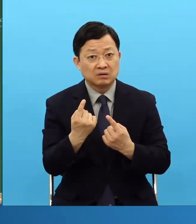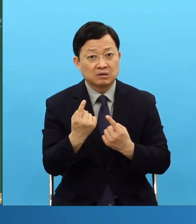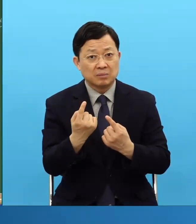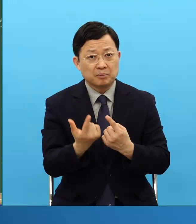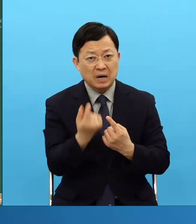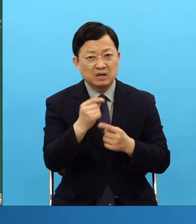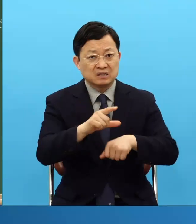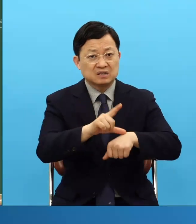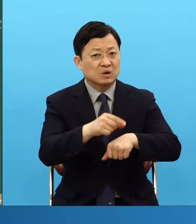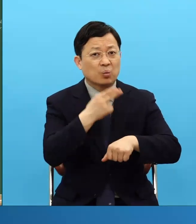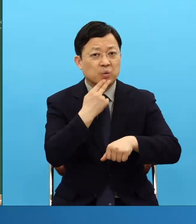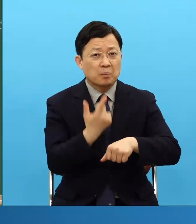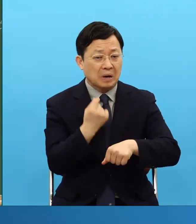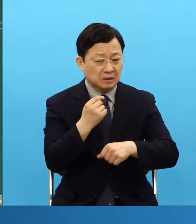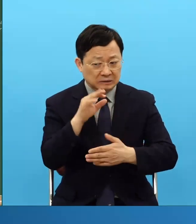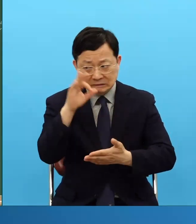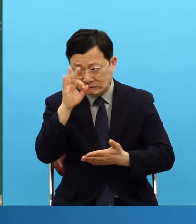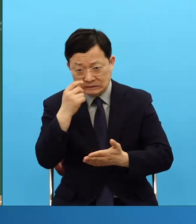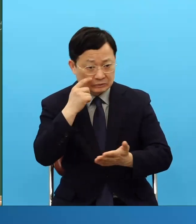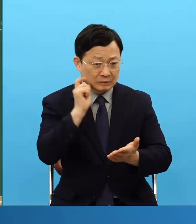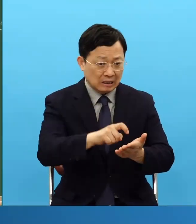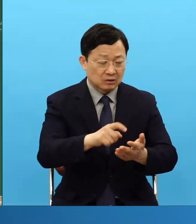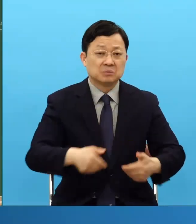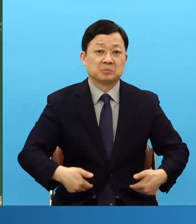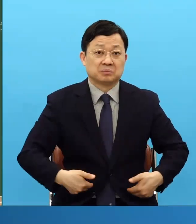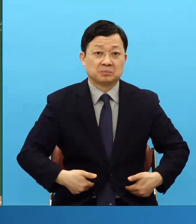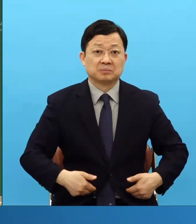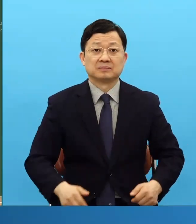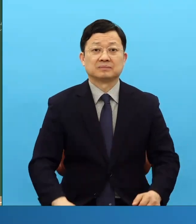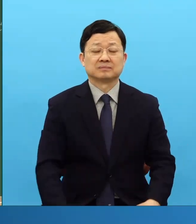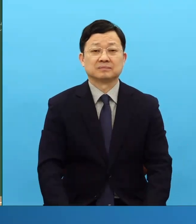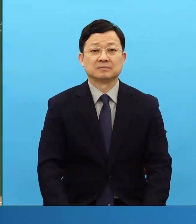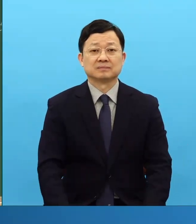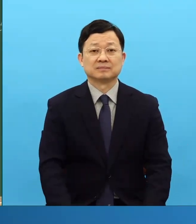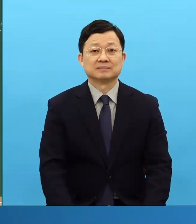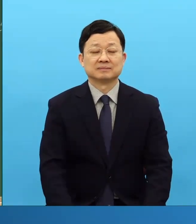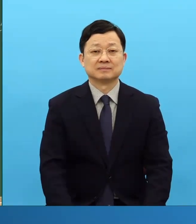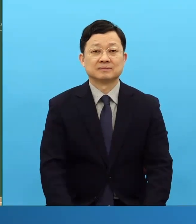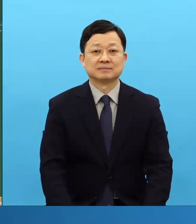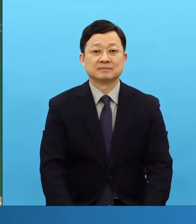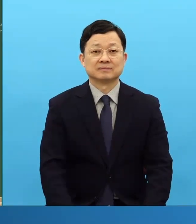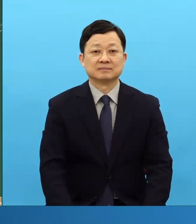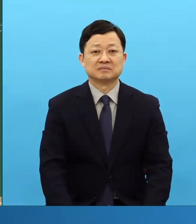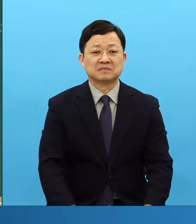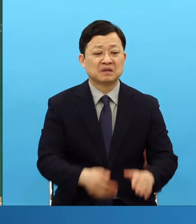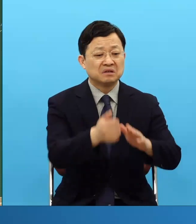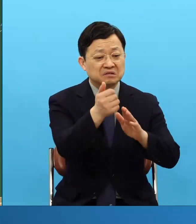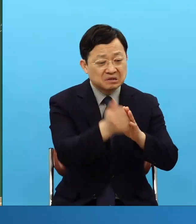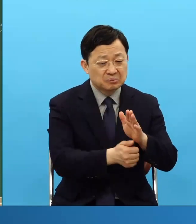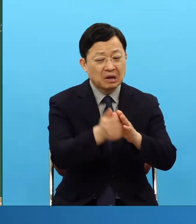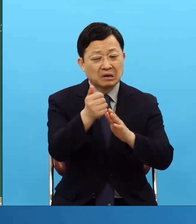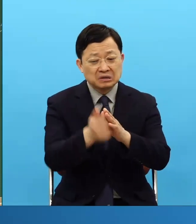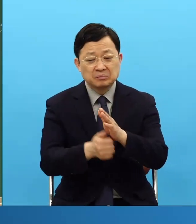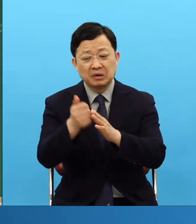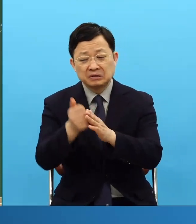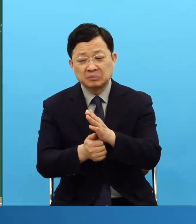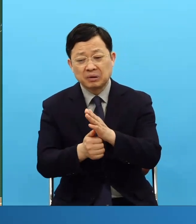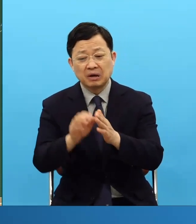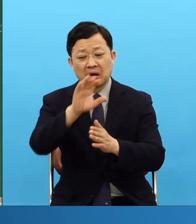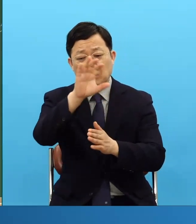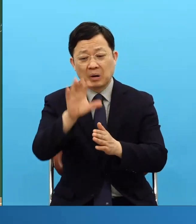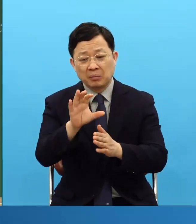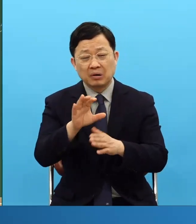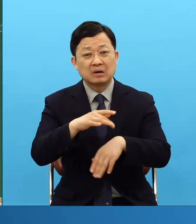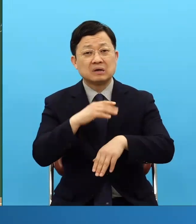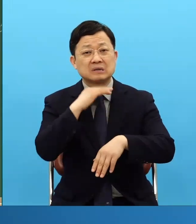찾아내야 돼요. Our business people as well as our top officers, not an age where you can wait any longer. You need to find this. 실패를 또 해보고 거듭하고 그런 나이가 지금